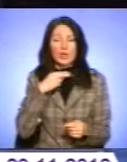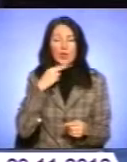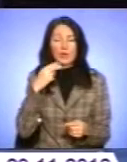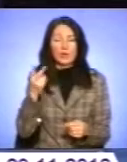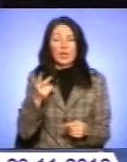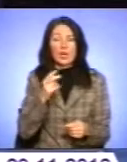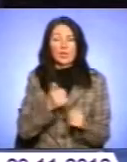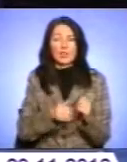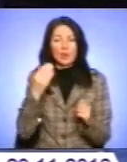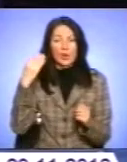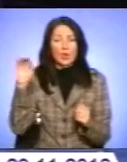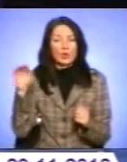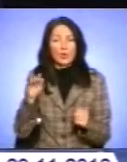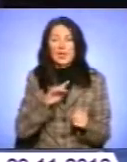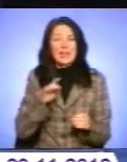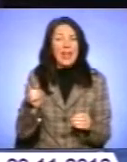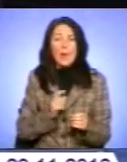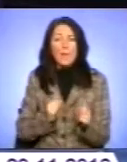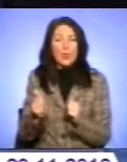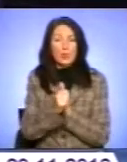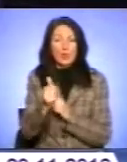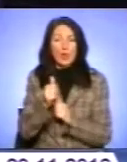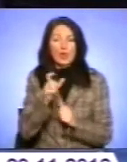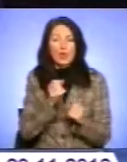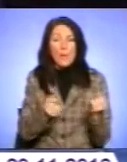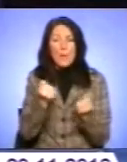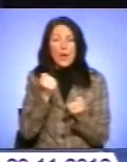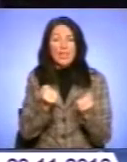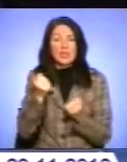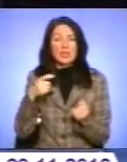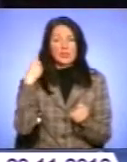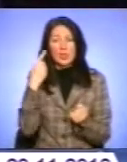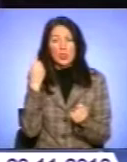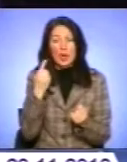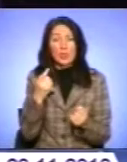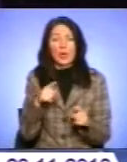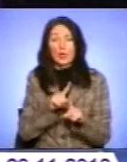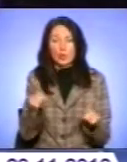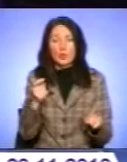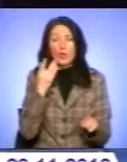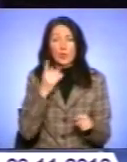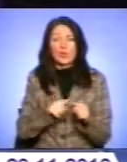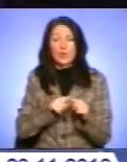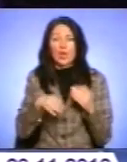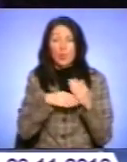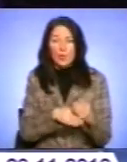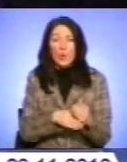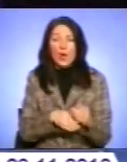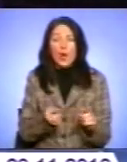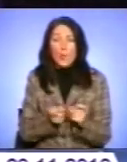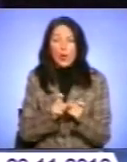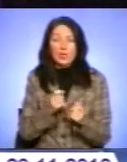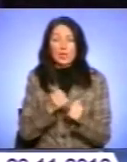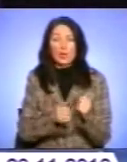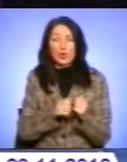машин з маячками. Особливо дістається швидким, коли у машині медична бригада бореться за кожну хвилину життя пацієнта. Допомогти